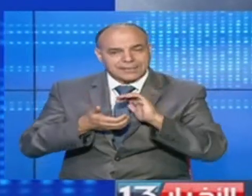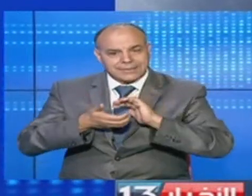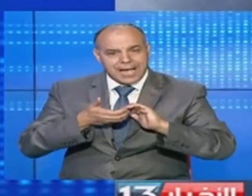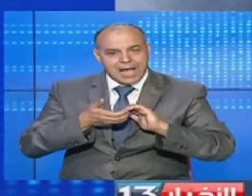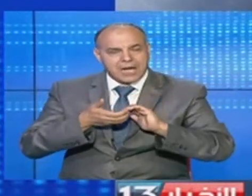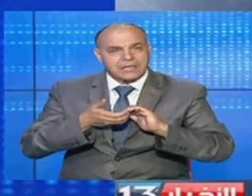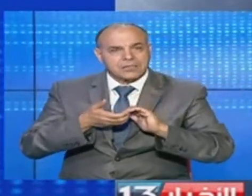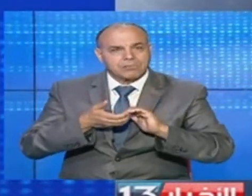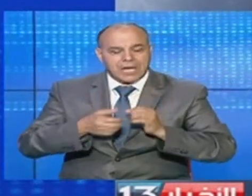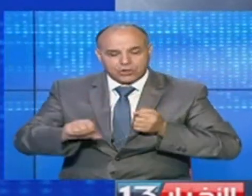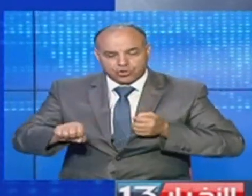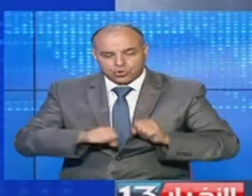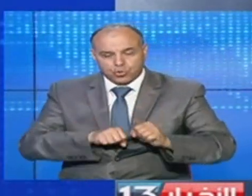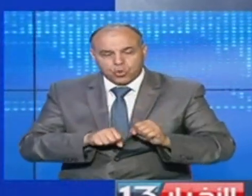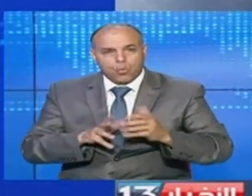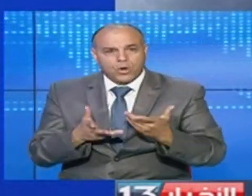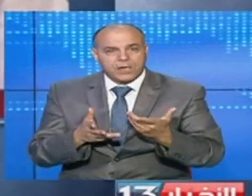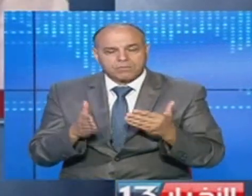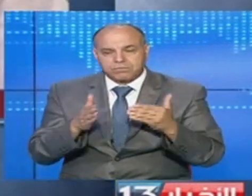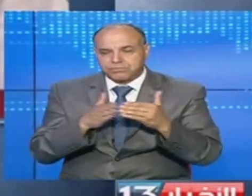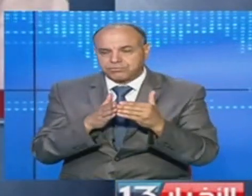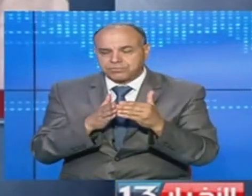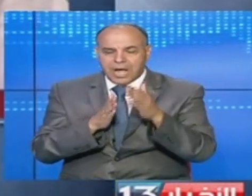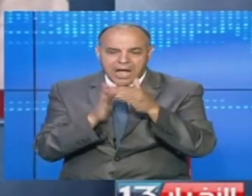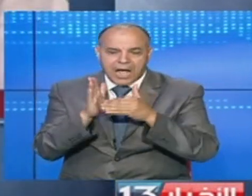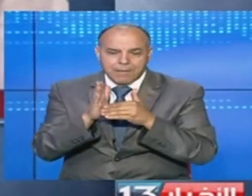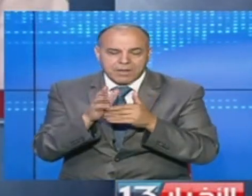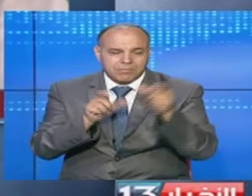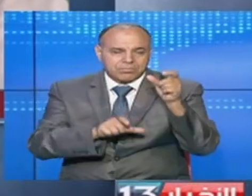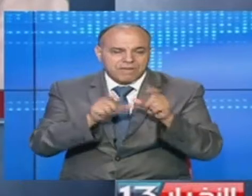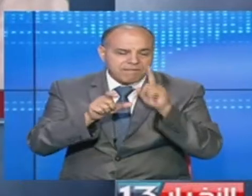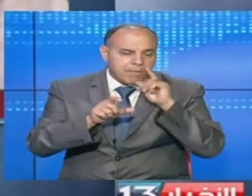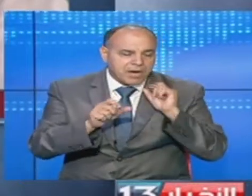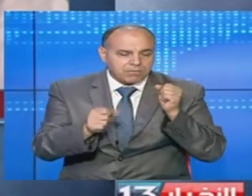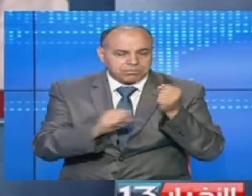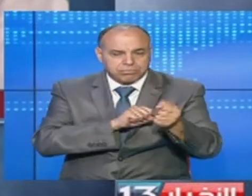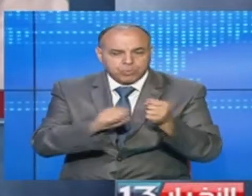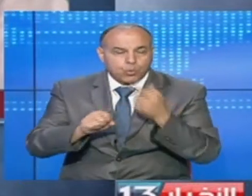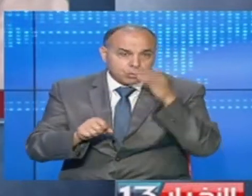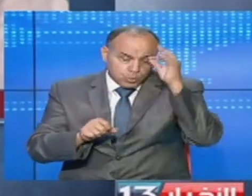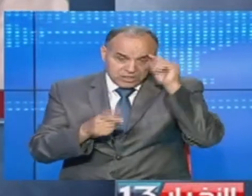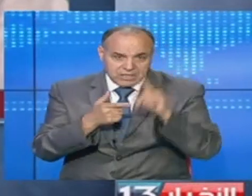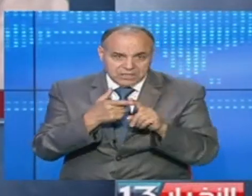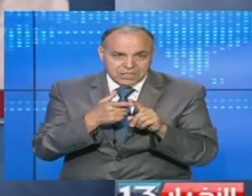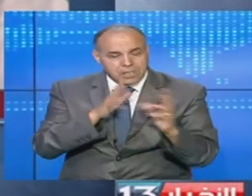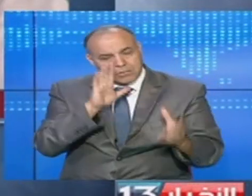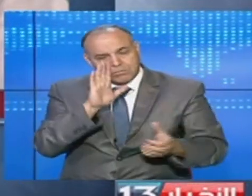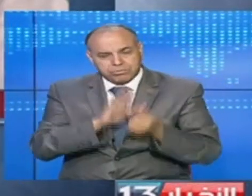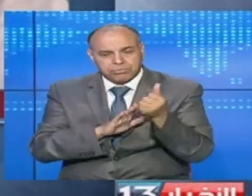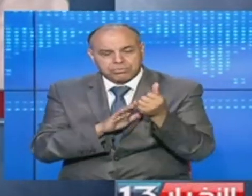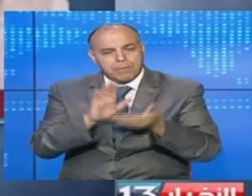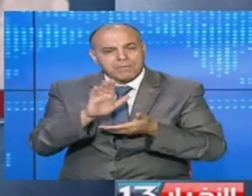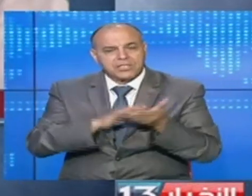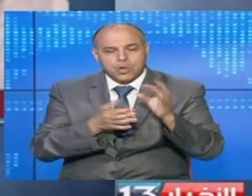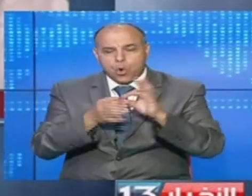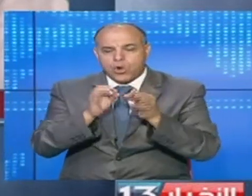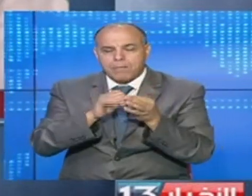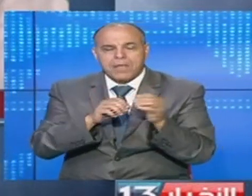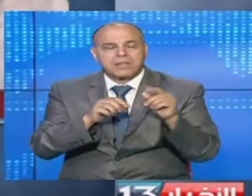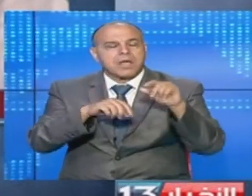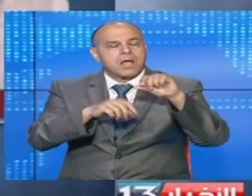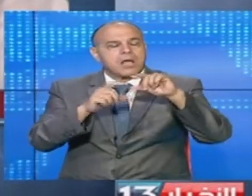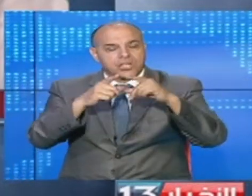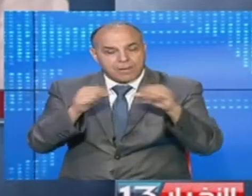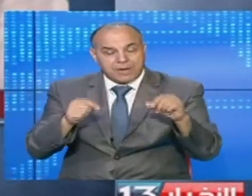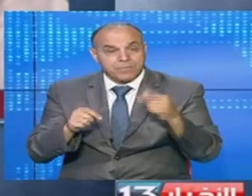الدولي للجودو القائمه النهائيه لمصارعي ومصارعات الجدول المتاهلين الى اولمبياد طوكيو